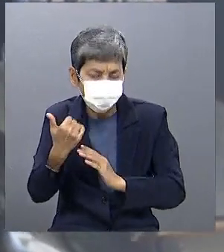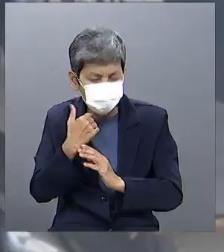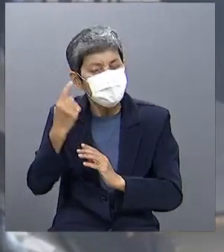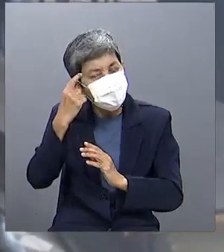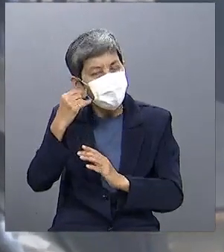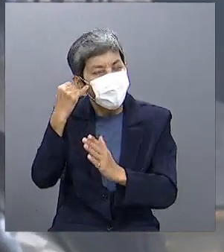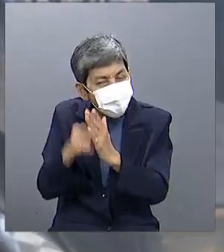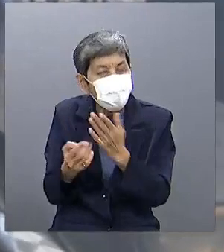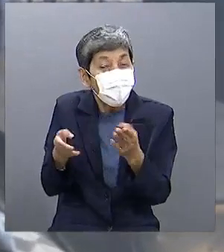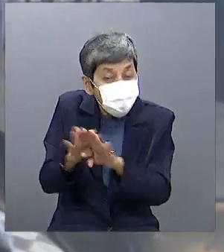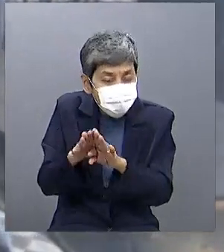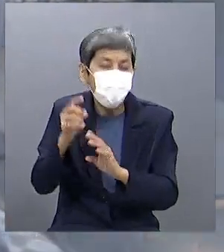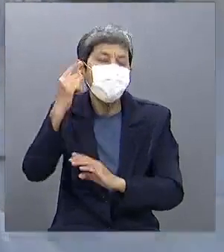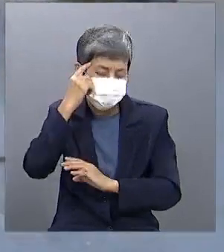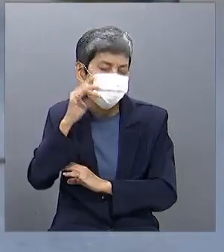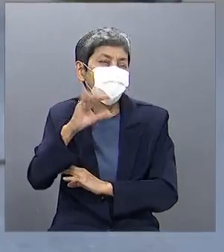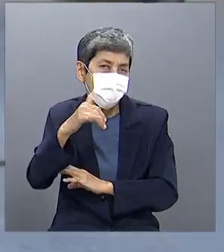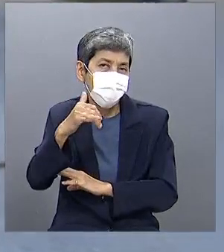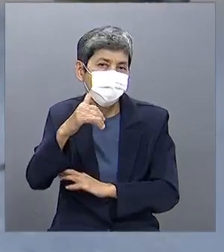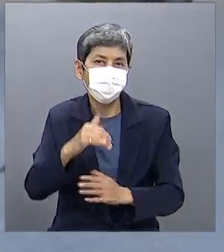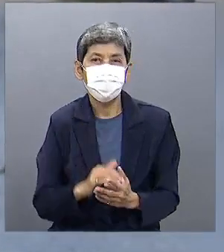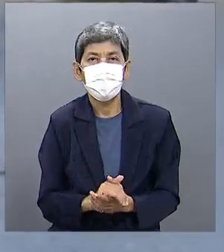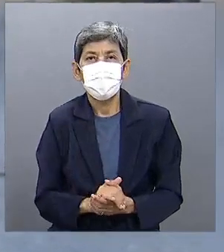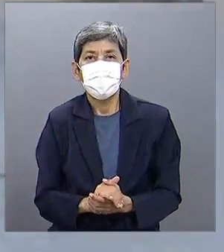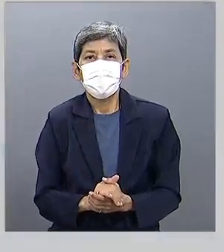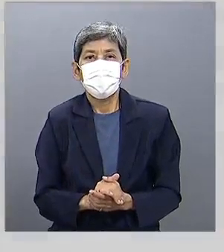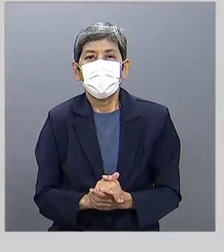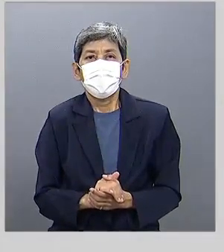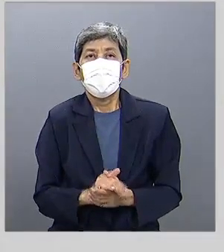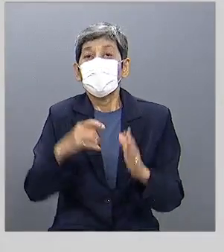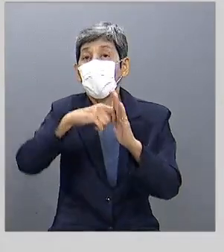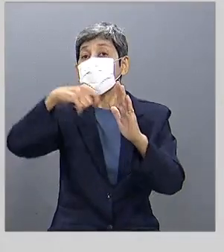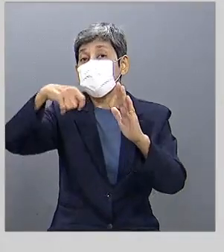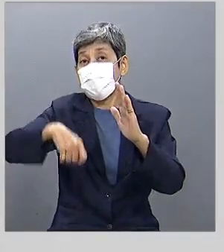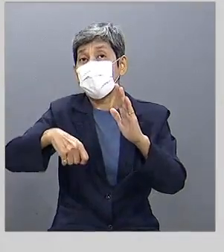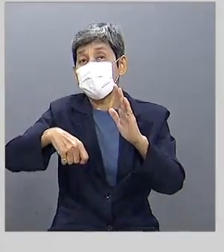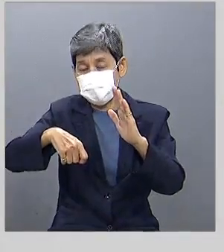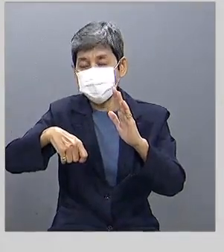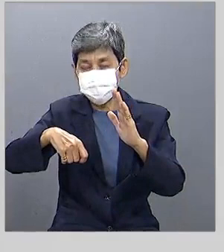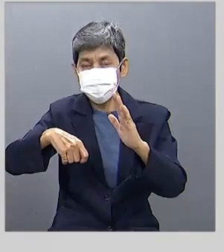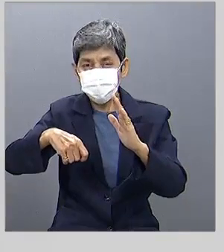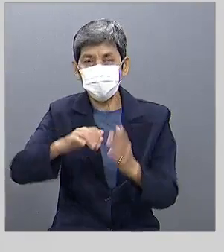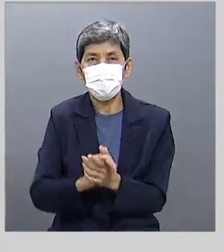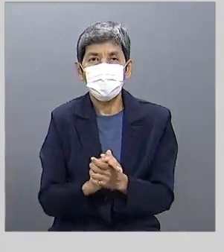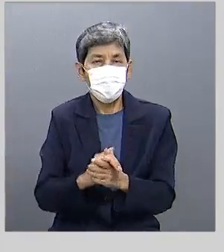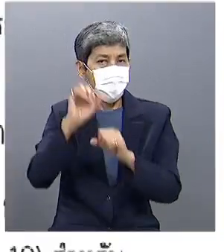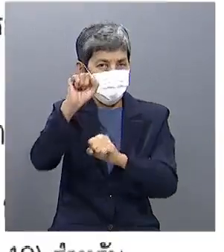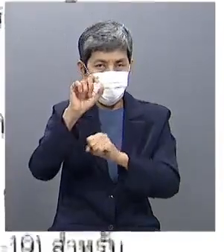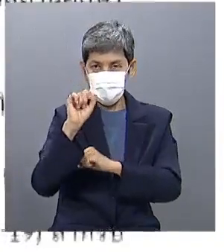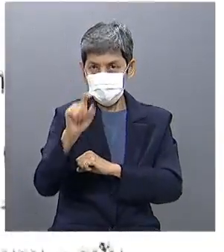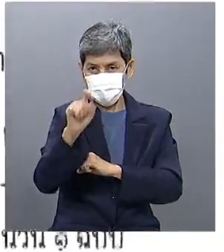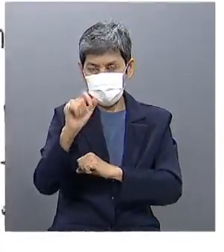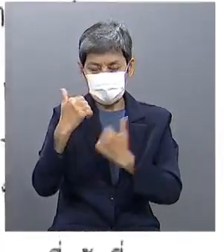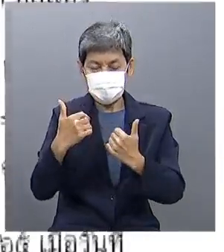ถูกดำเนินคดีเช่นเดียวกันอ้ะแต่ส่วนที่นครราชสีมานายวิเชียรจันทะระโนทัยออกประกาศด่วนที่สุดนะคะ